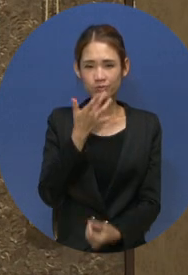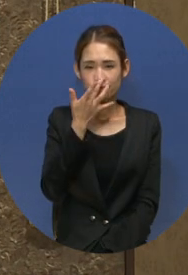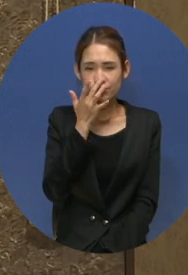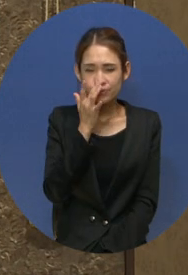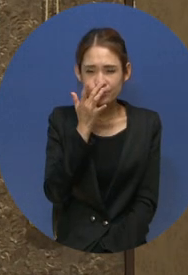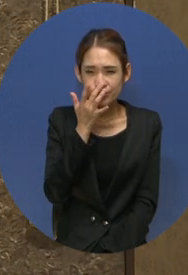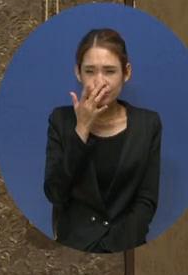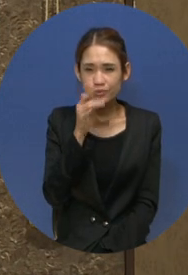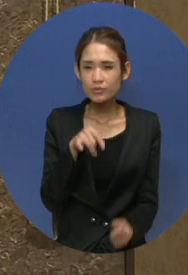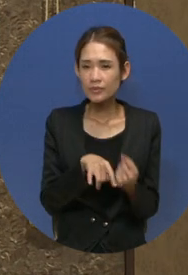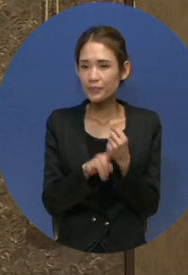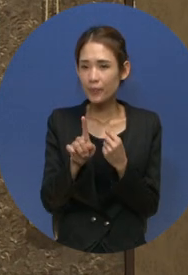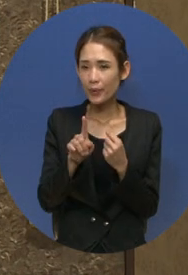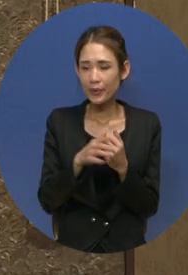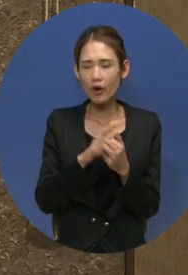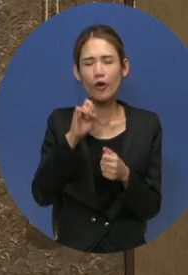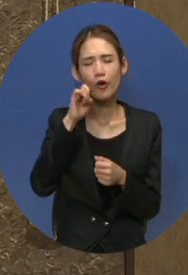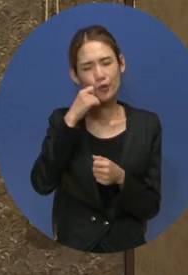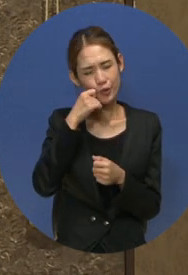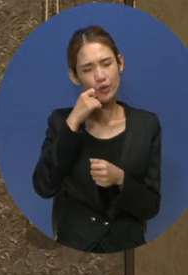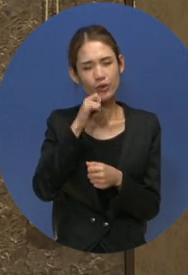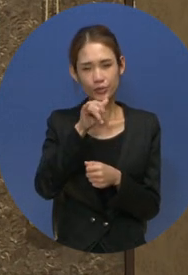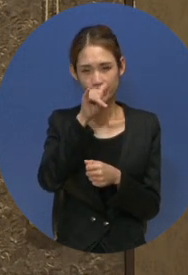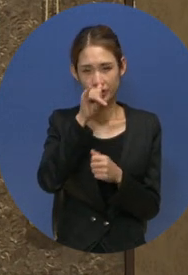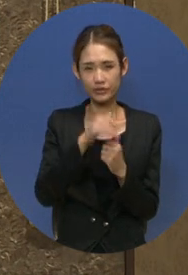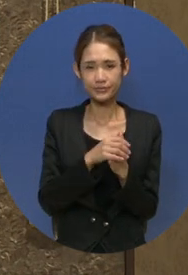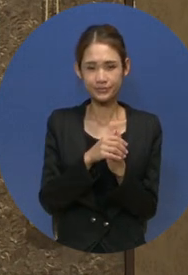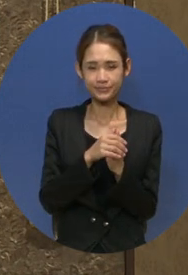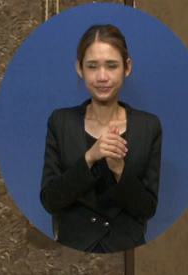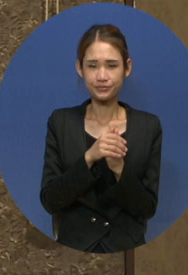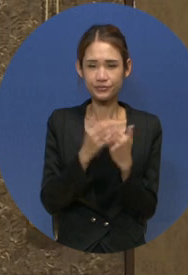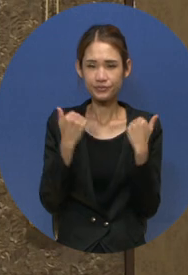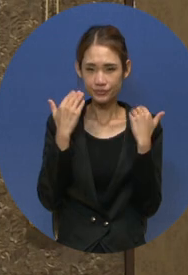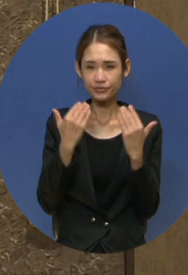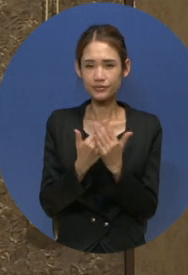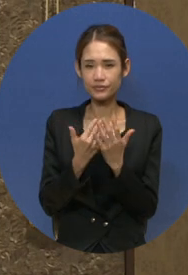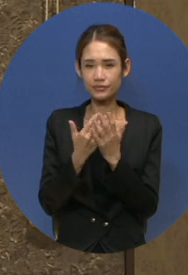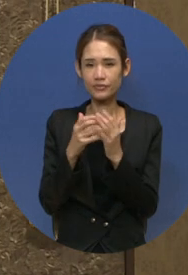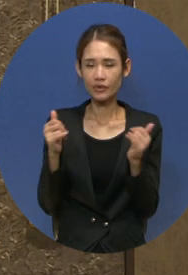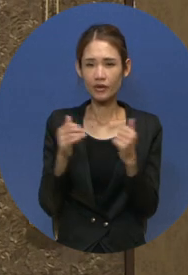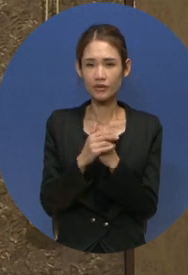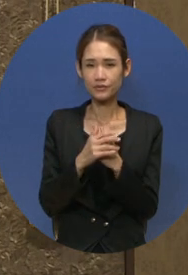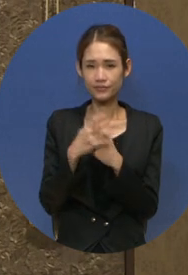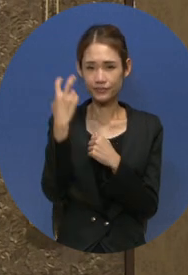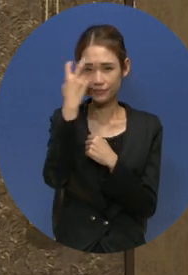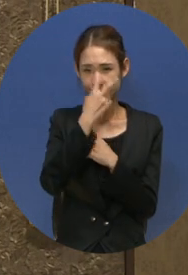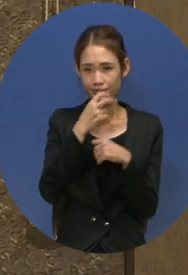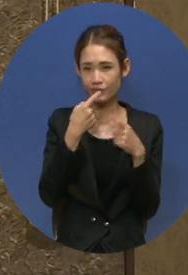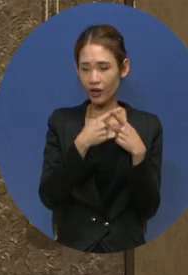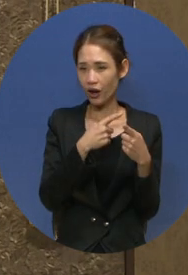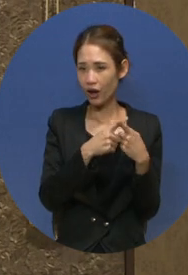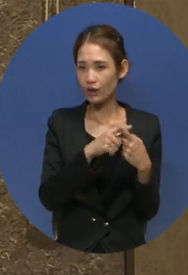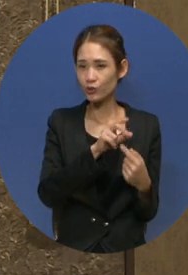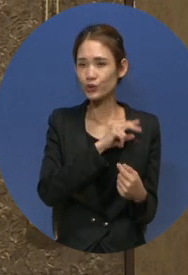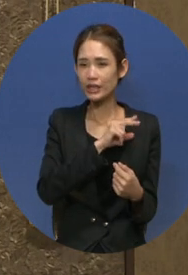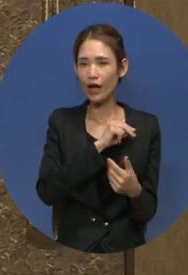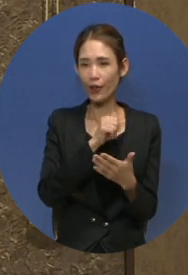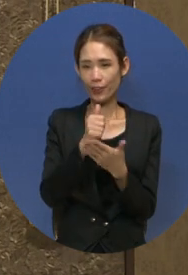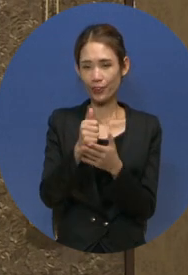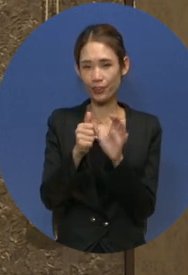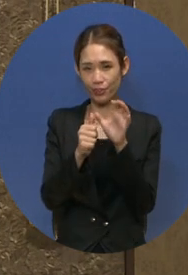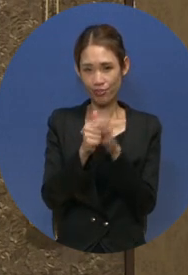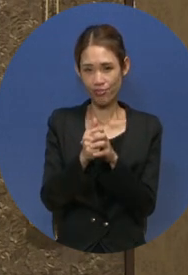뜻이지? 네. 이렇게 어려울 수가 있는 거예요. 그래서 그런 것들을 저희가 이제 이 발달장애인들을 감수위원으로